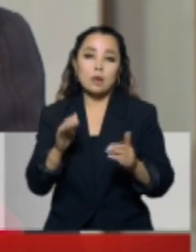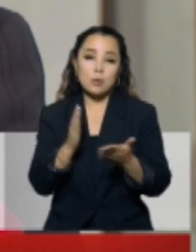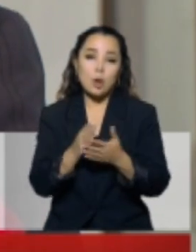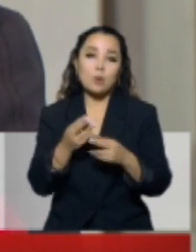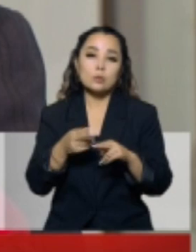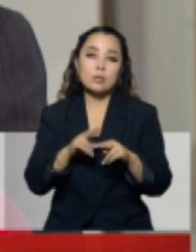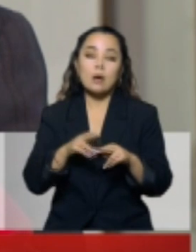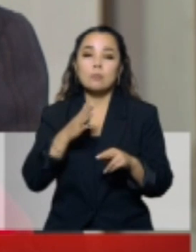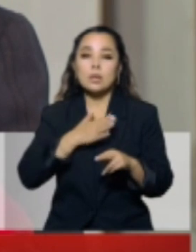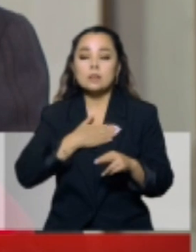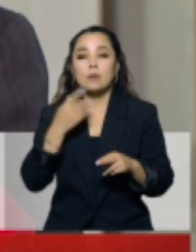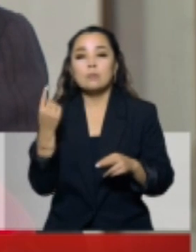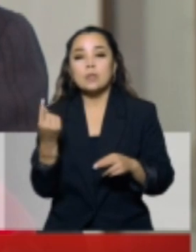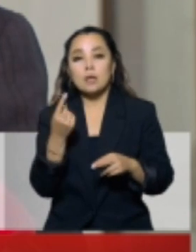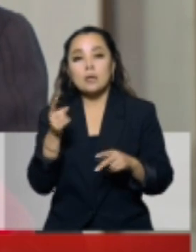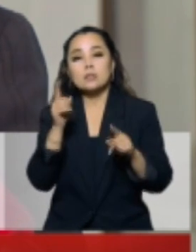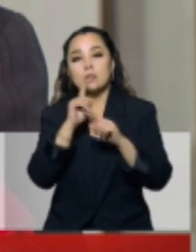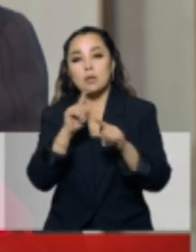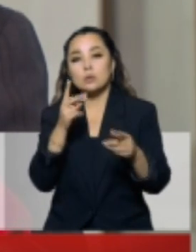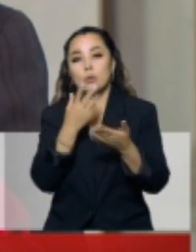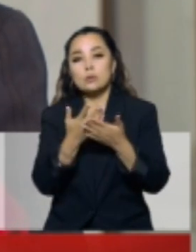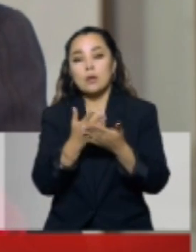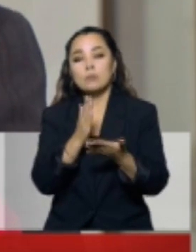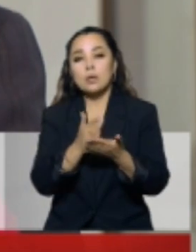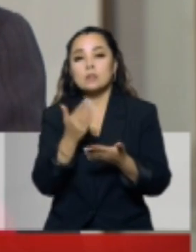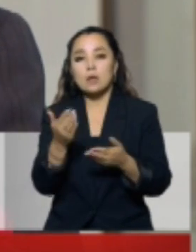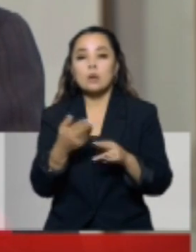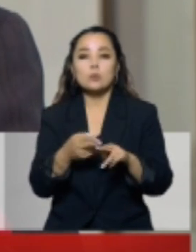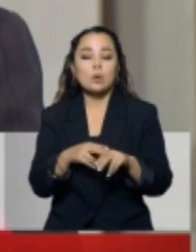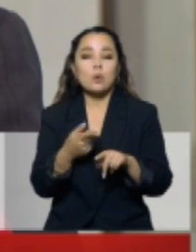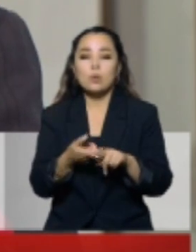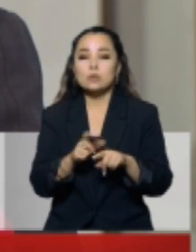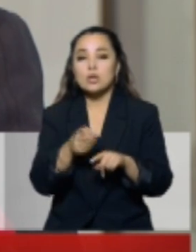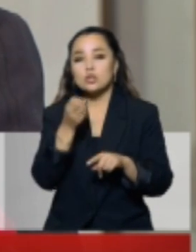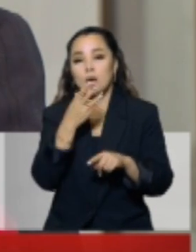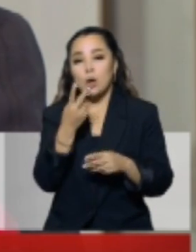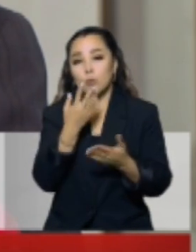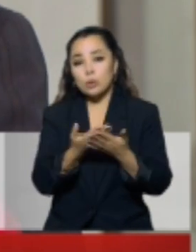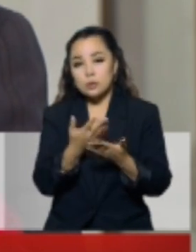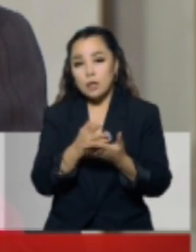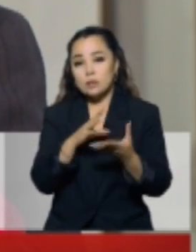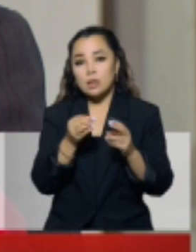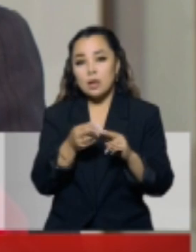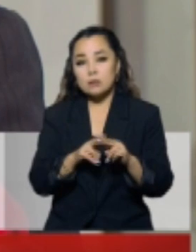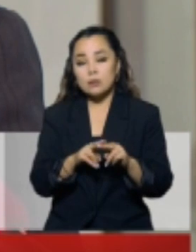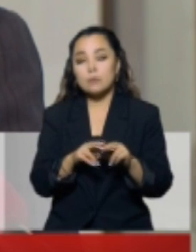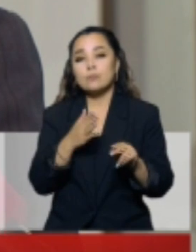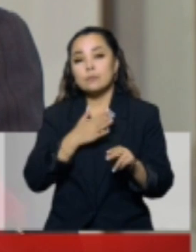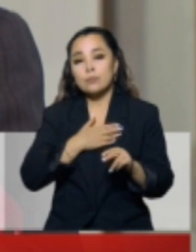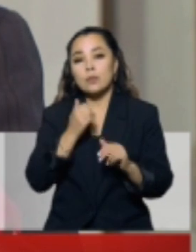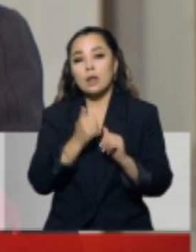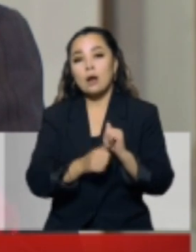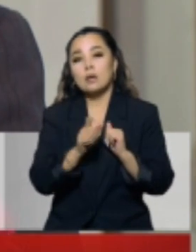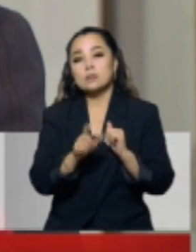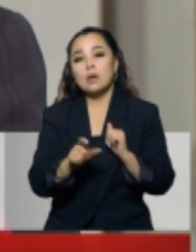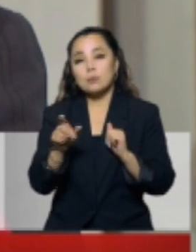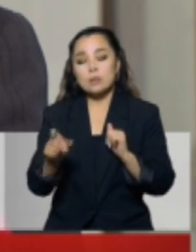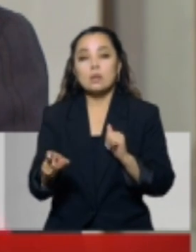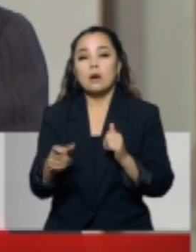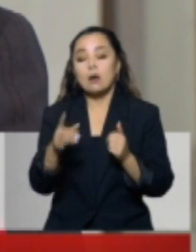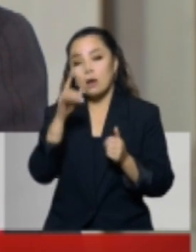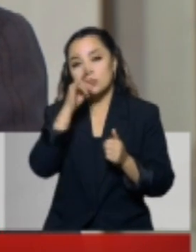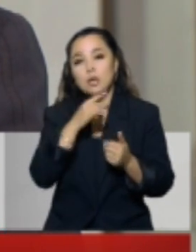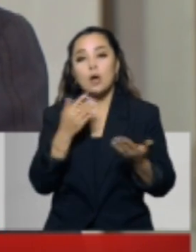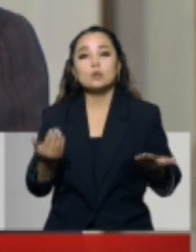Ол біздің бір ерекшеліміздің көрсеткіші, өте жақсы көрсеткіш. Өйткені қазір біз әр азамат, әр